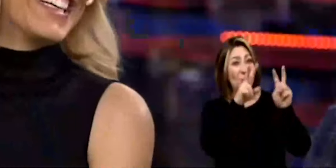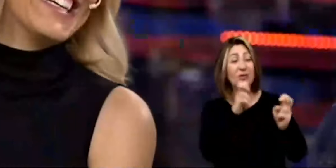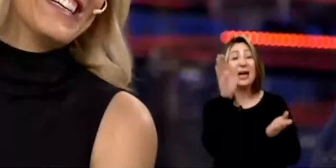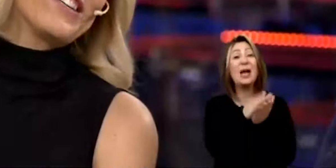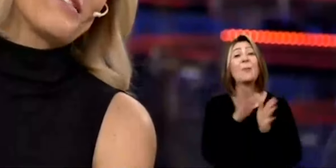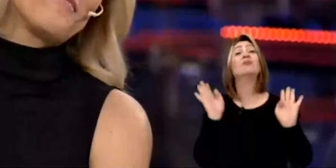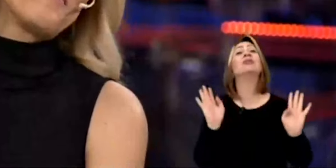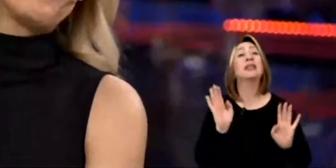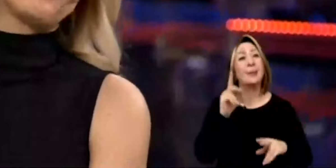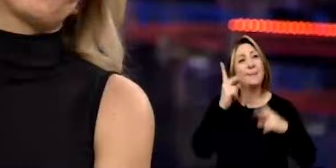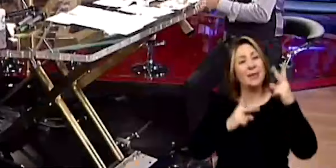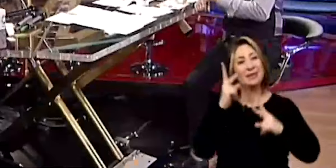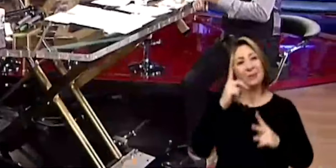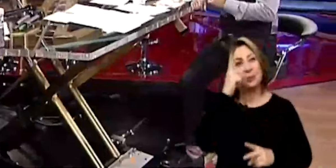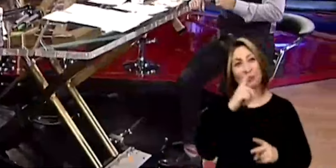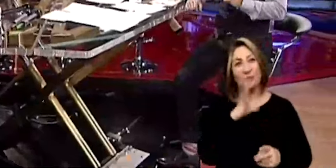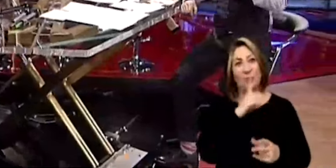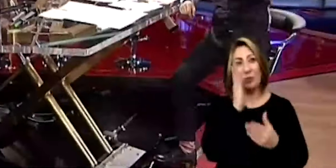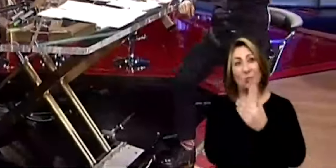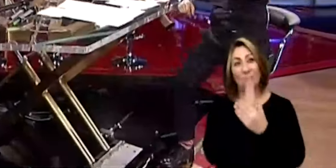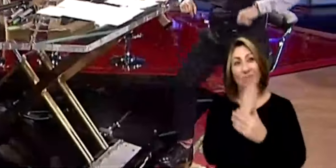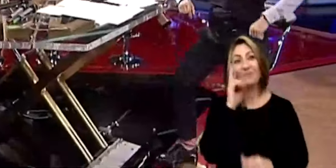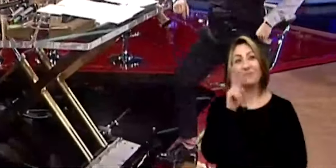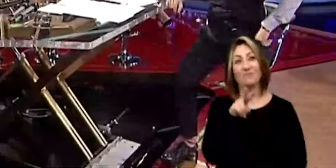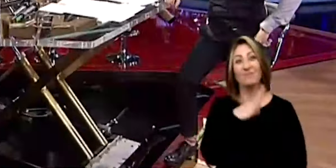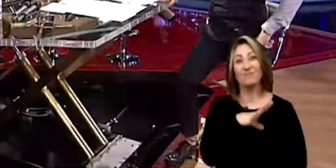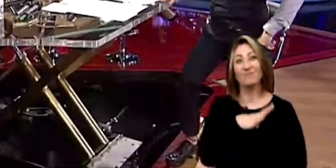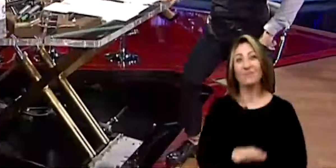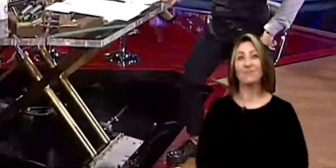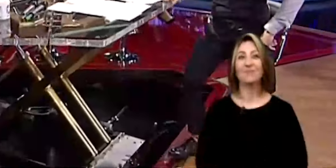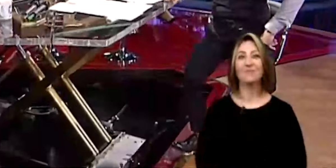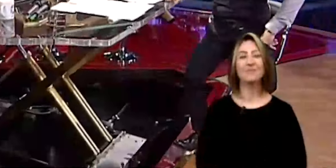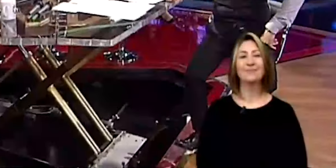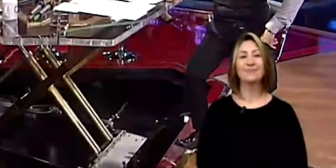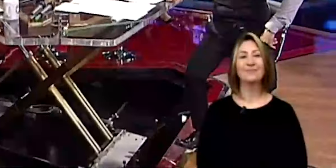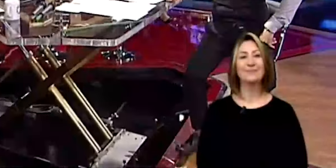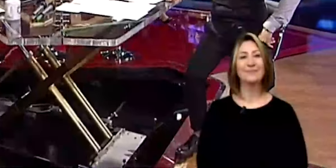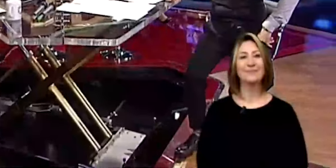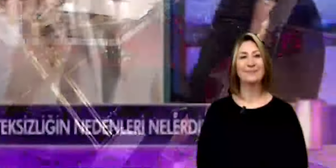kapanmayacak. Sizin bazı görüntüleriniz var elimde, onları göstermek istiyorum. Buyurun efendim.